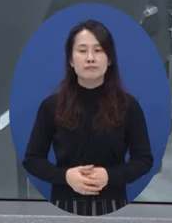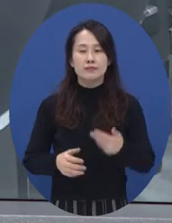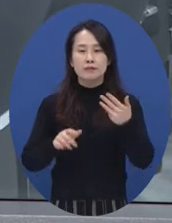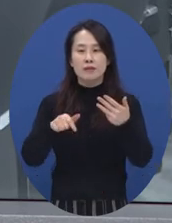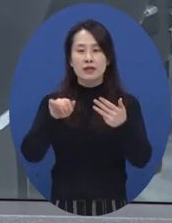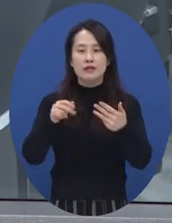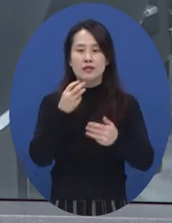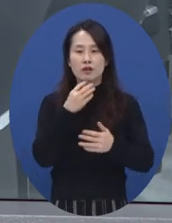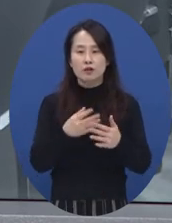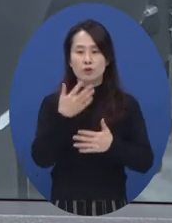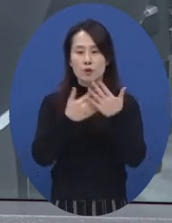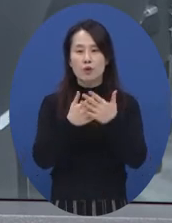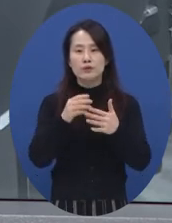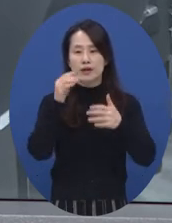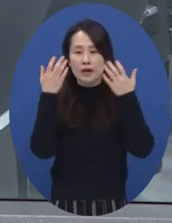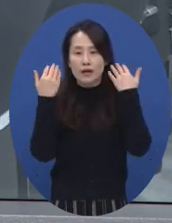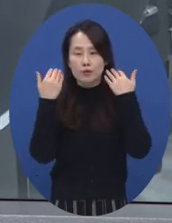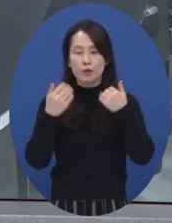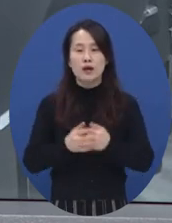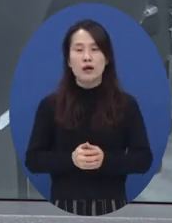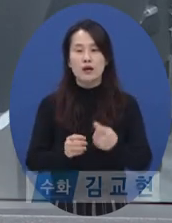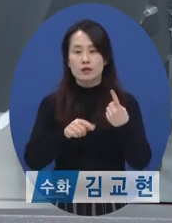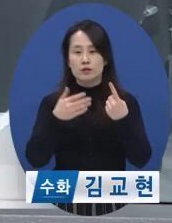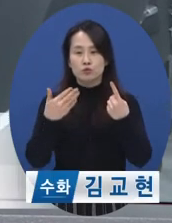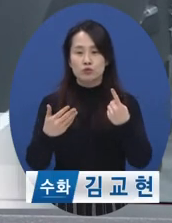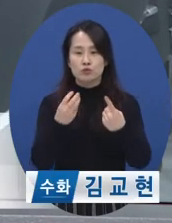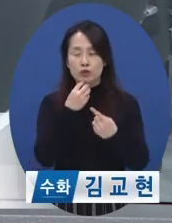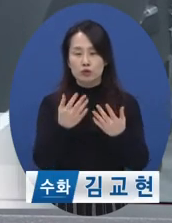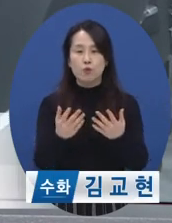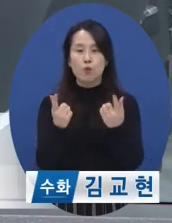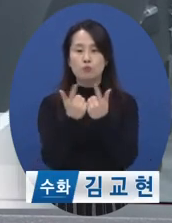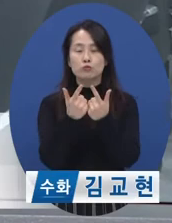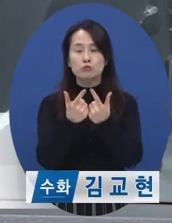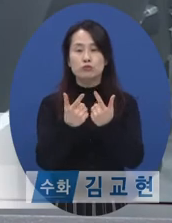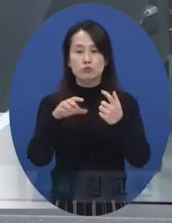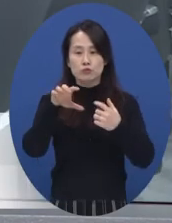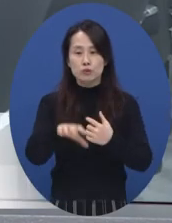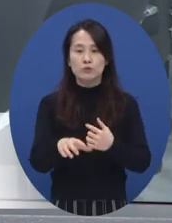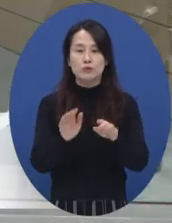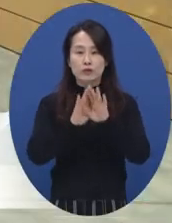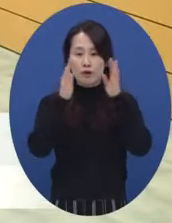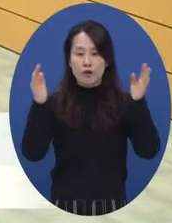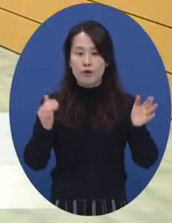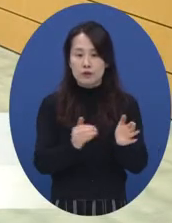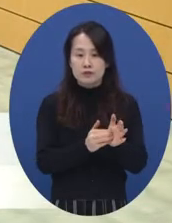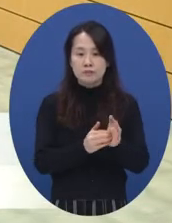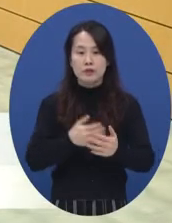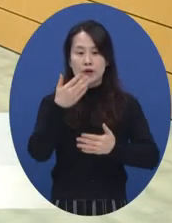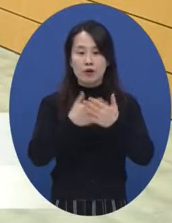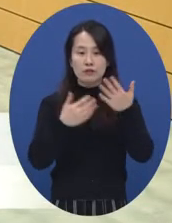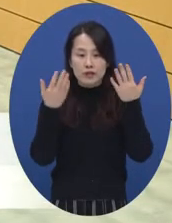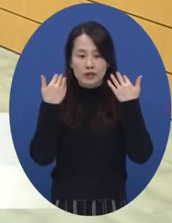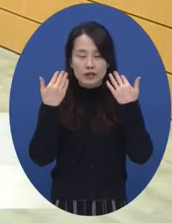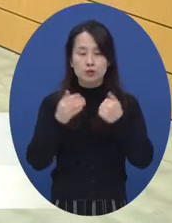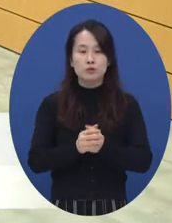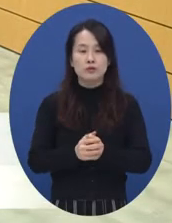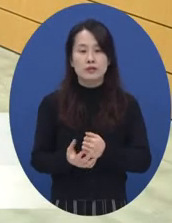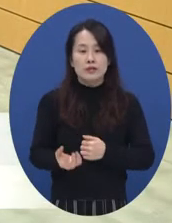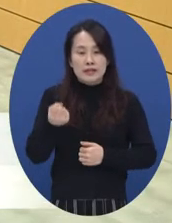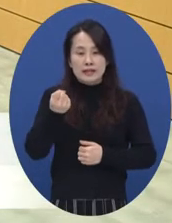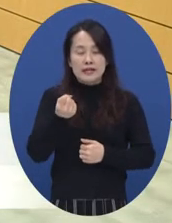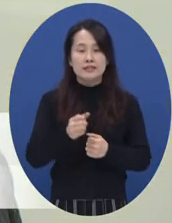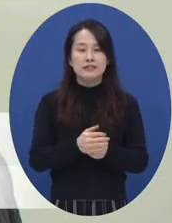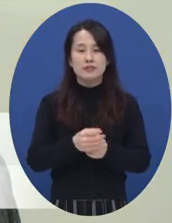제 8 기 형 도 영상 악화 되니까 9일 오후 경기도청 북부청사 에서 개 강했습니다 경우도 영상 아카데미는 경기도가